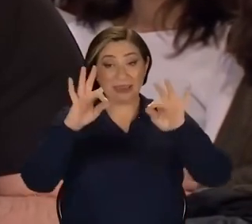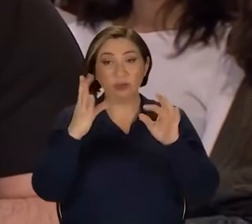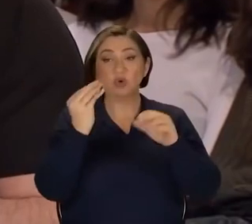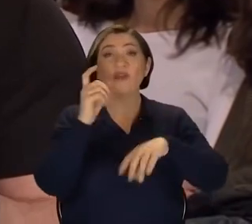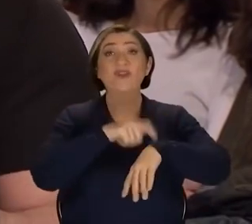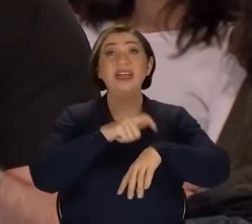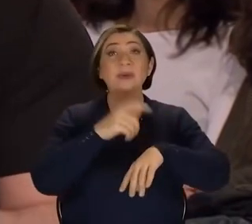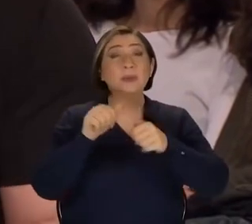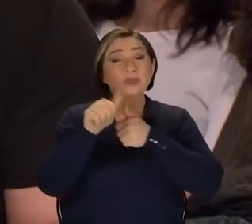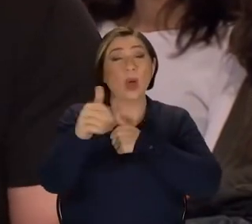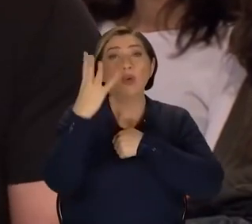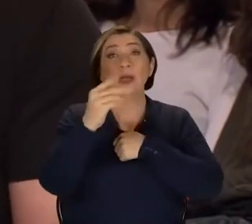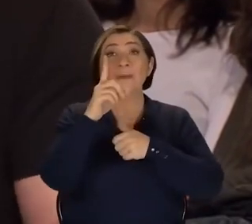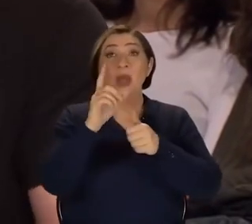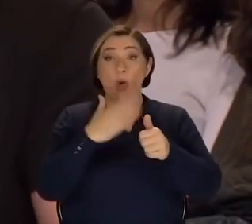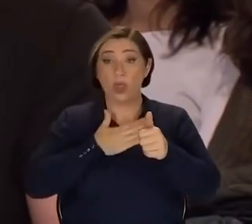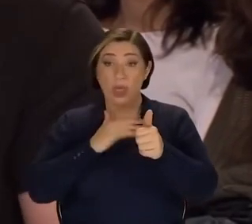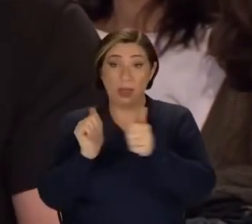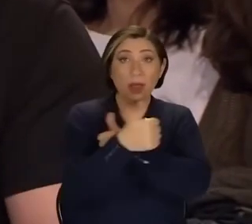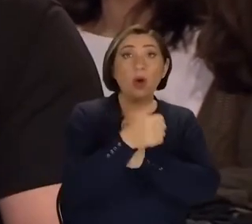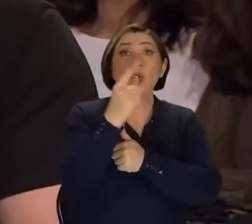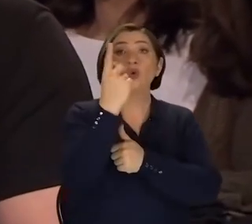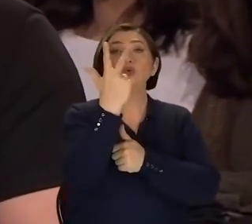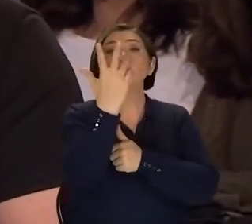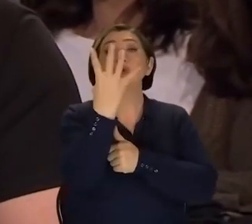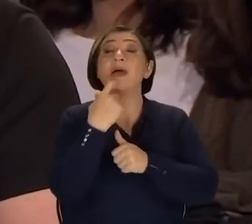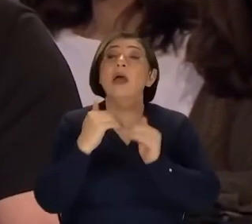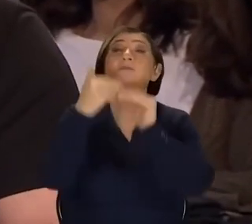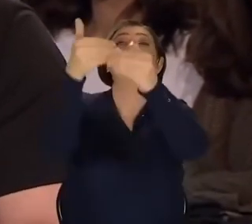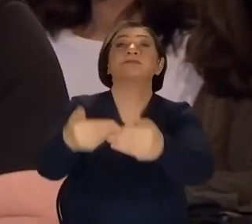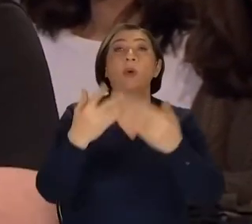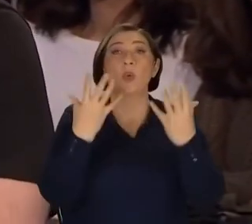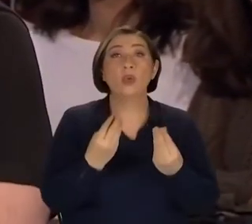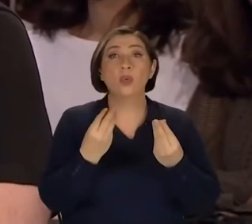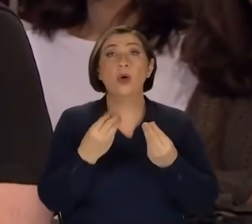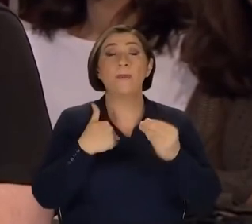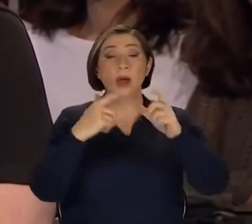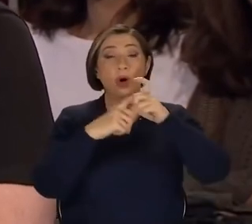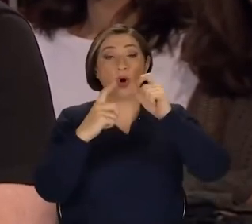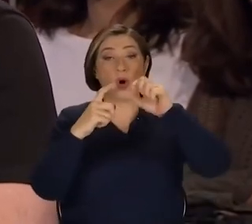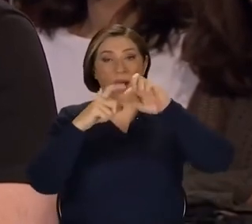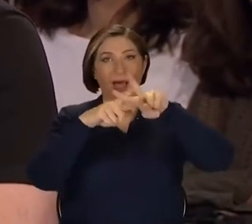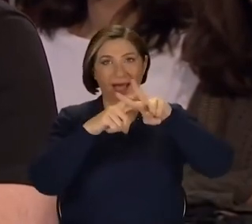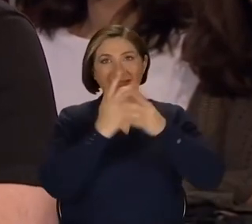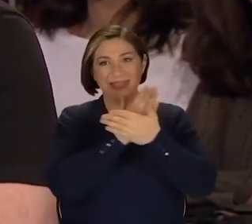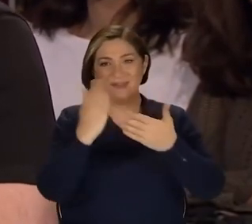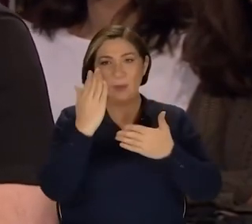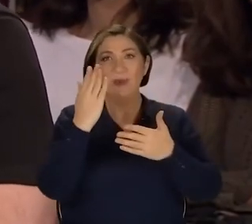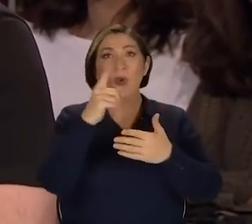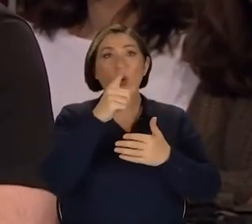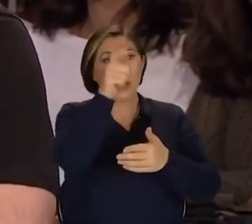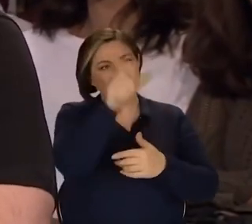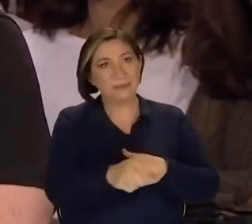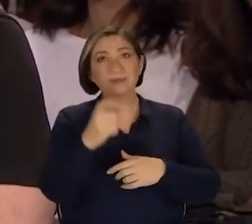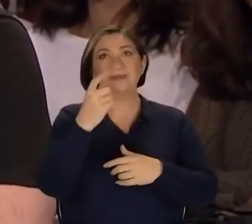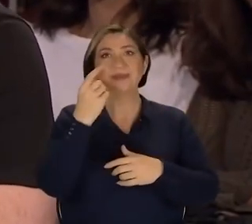çok vakit aldığı için birini öne aldığın zaman o böyle 3-4 sene ileri atılmış oluyor. Ben Goran'ın devamı yani o karakter